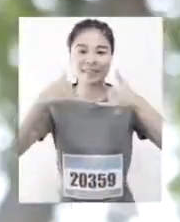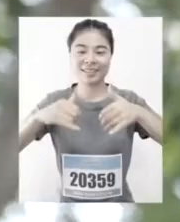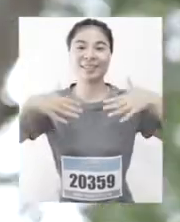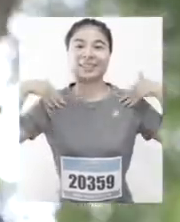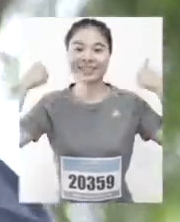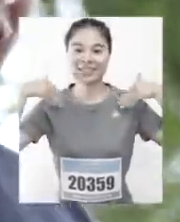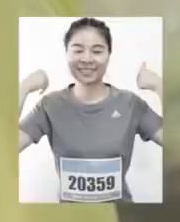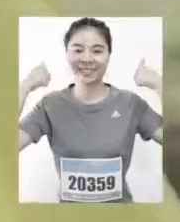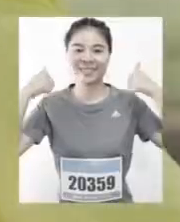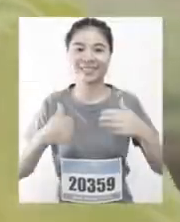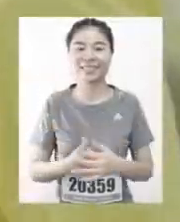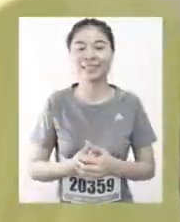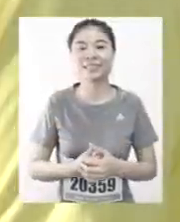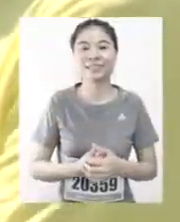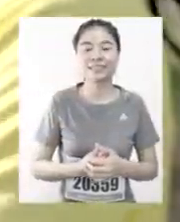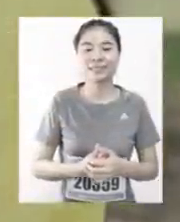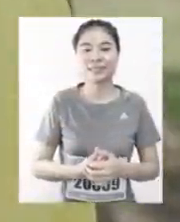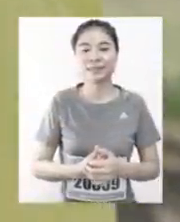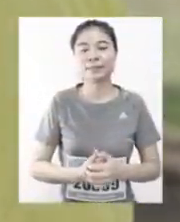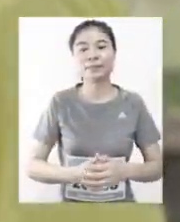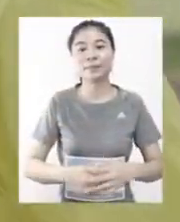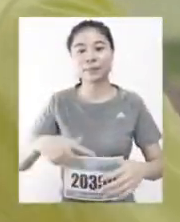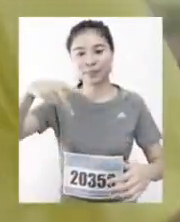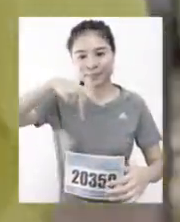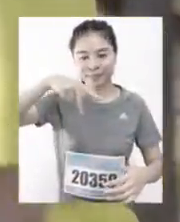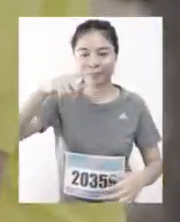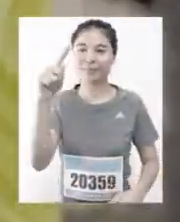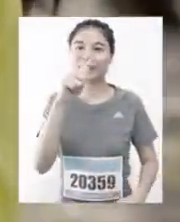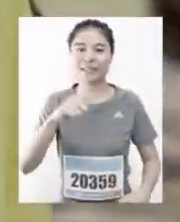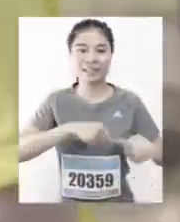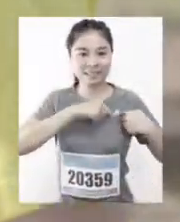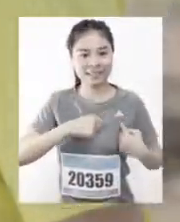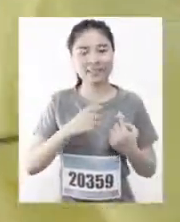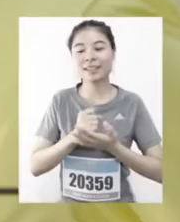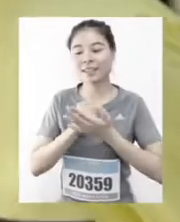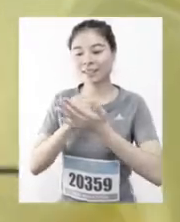างพร้อมฟังก์ชันพิเศษที่คอยให้กำลังใจคุณ